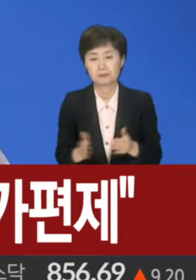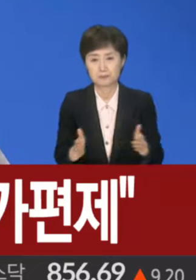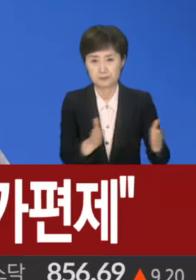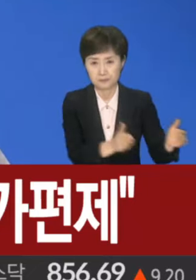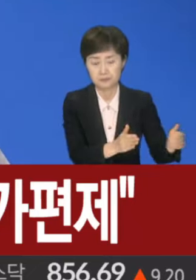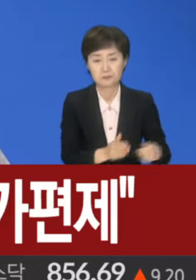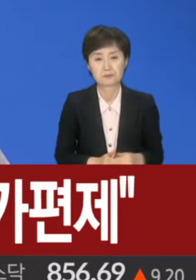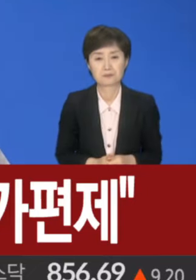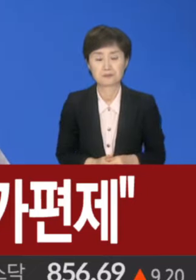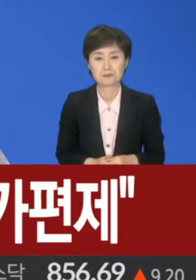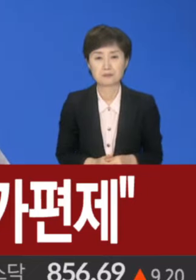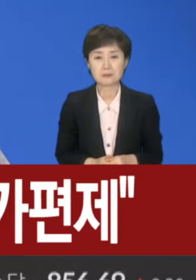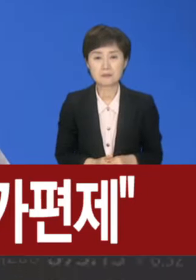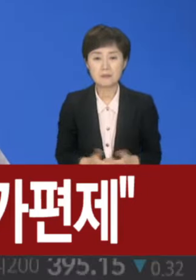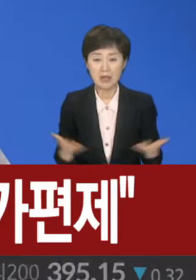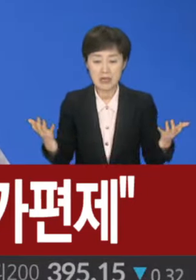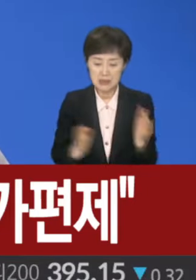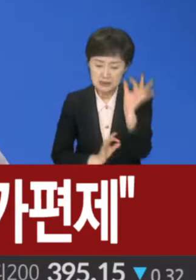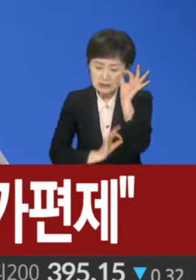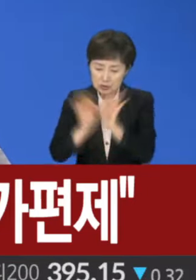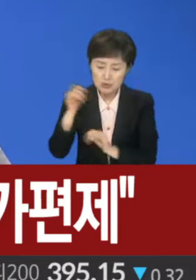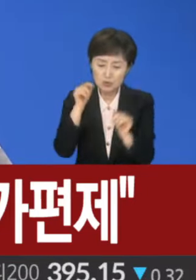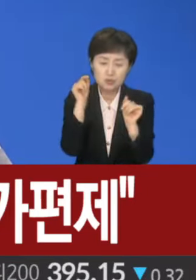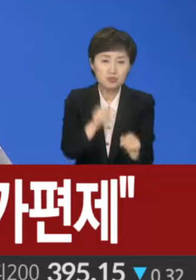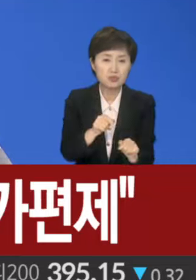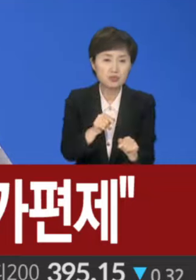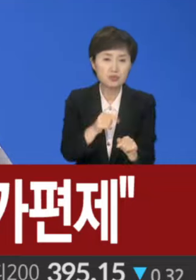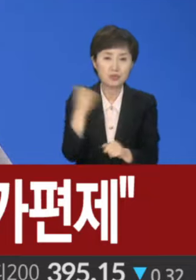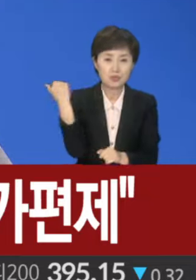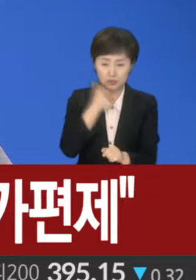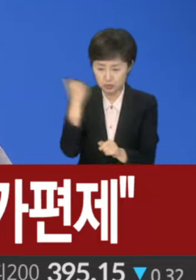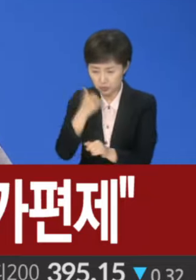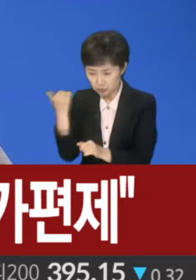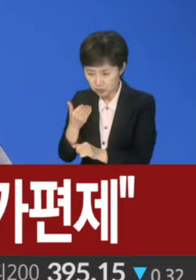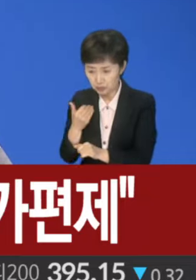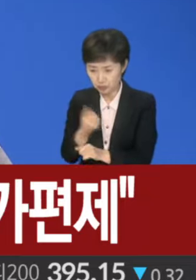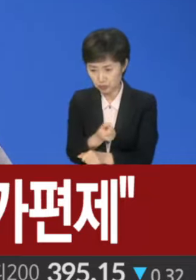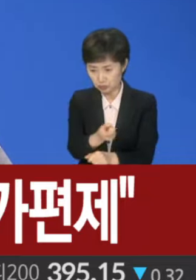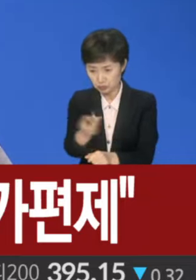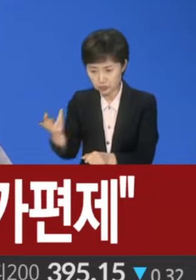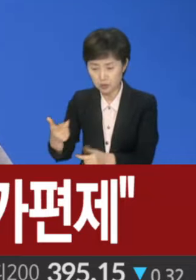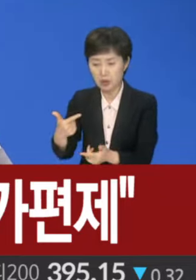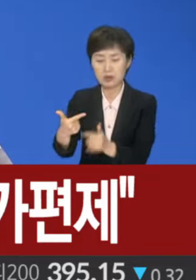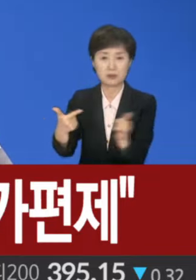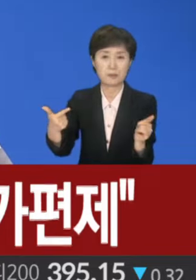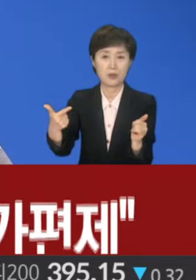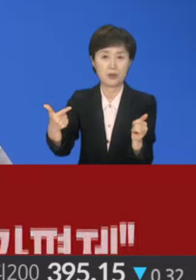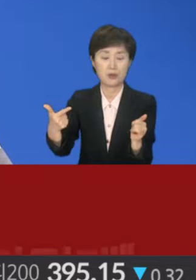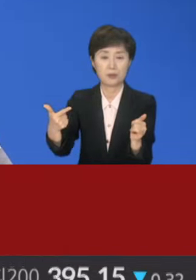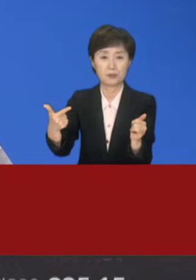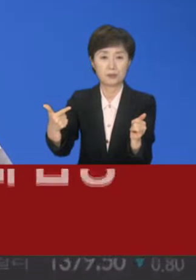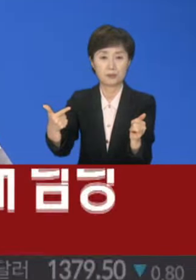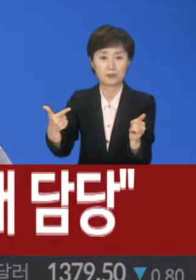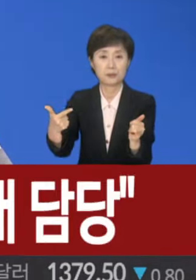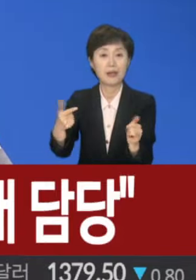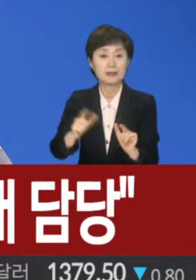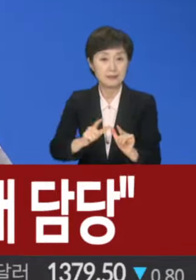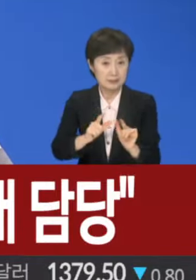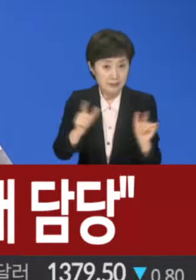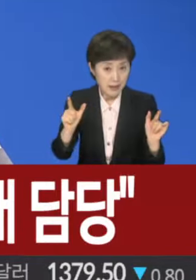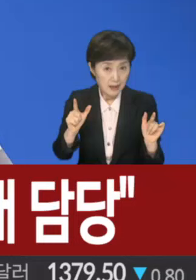말씀드리겠습니다. 업무상 과실치사의 공동정범으로 혐의가 인정된다고 판단한 대상자는 총 6명으로 당시